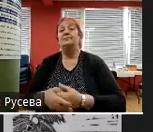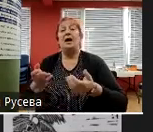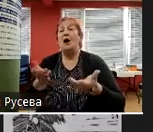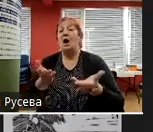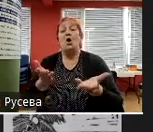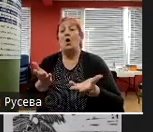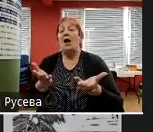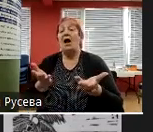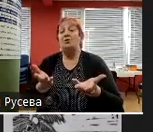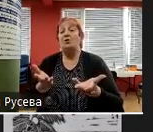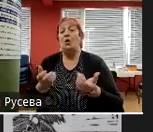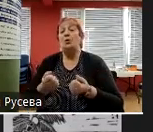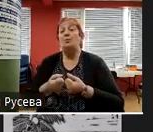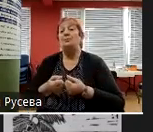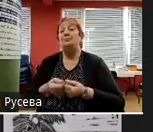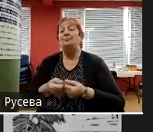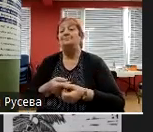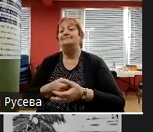когато